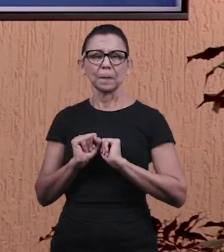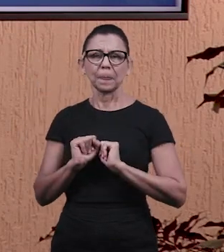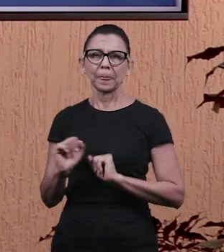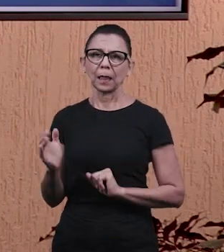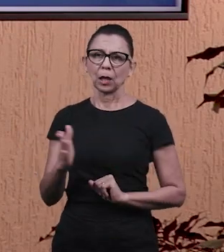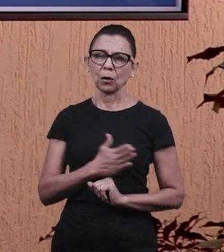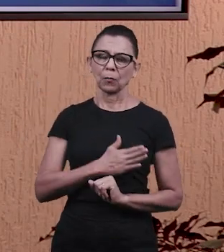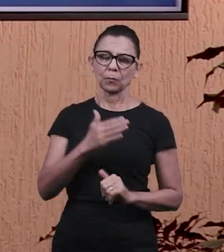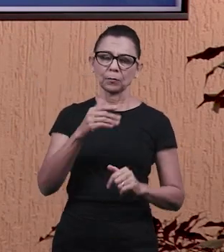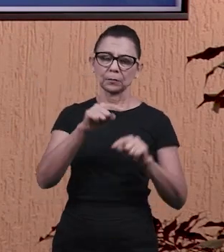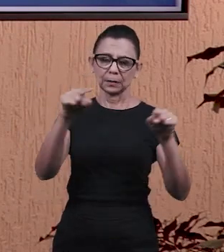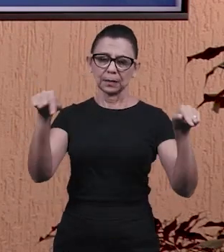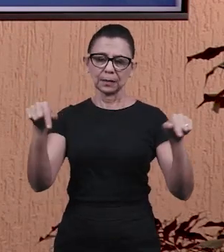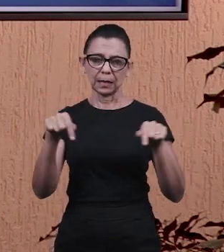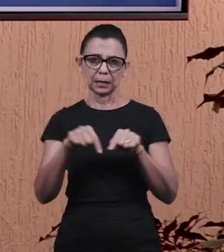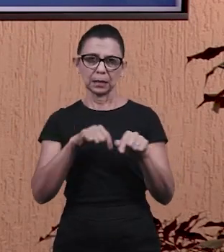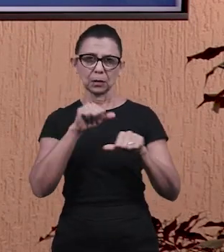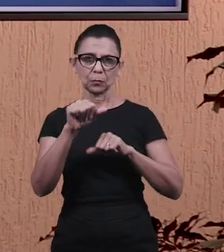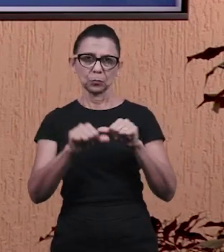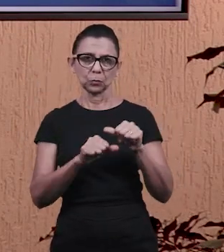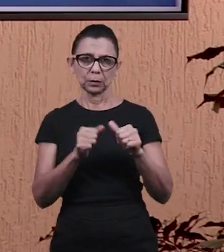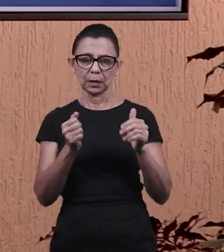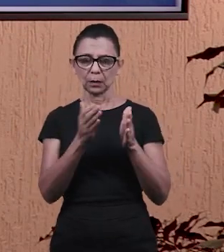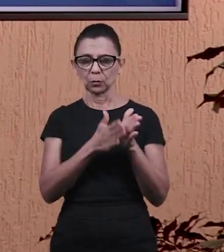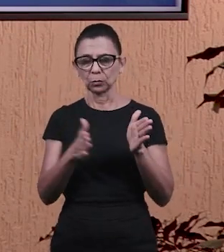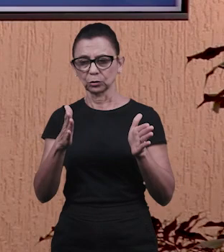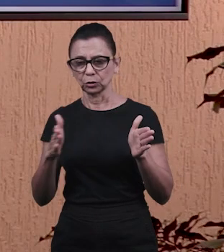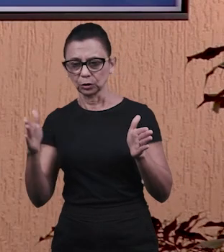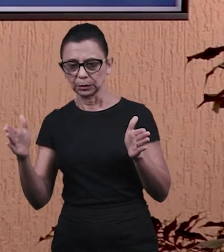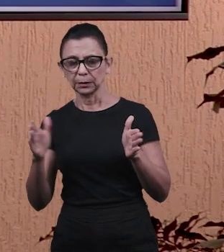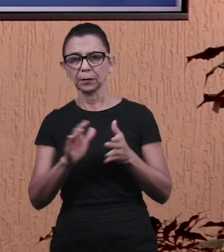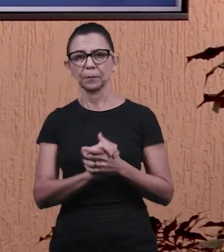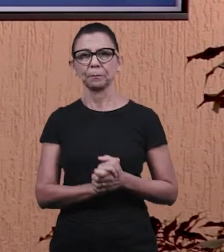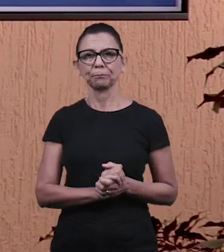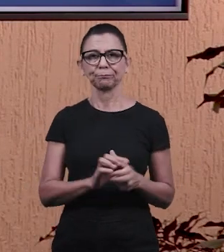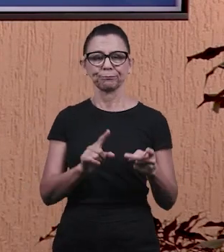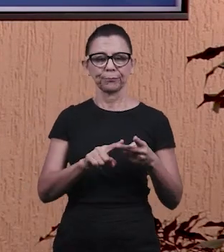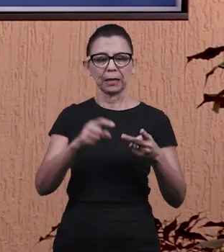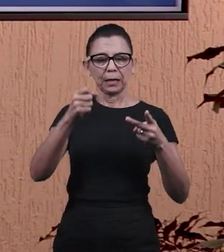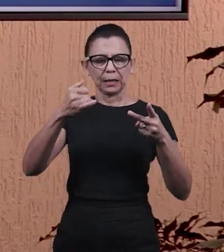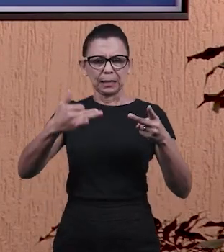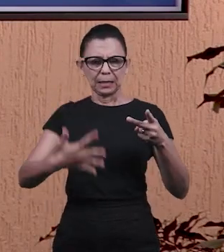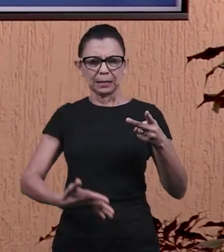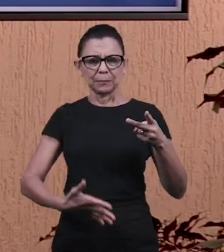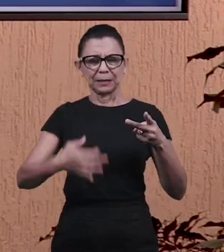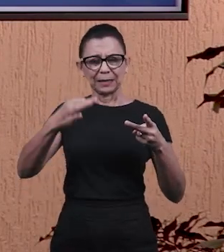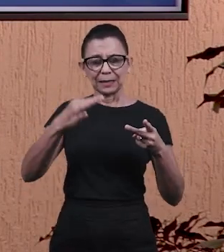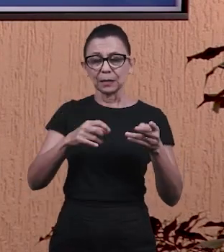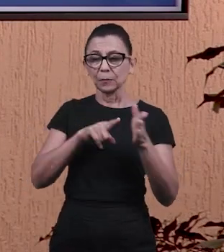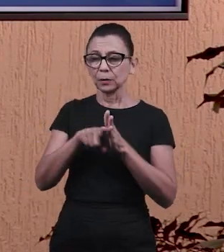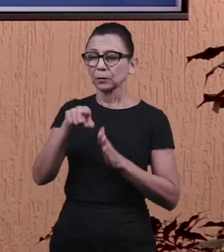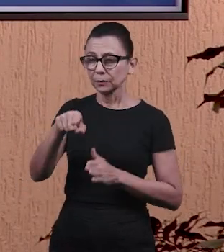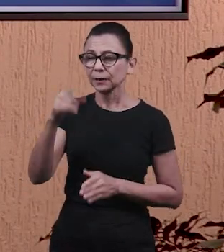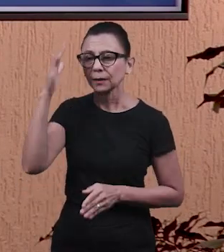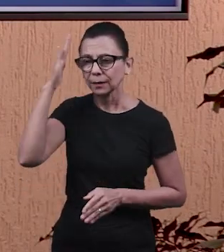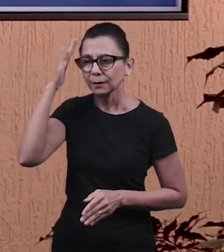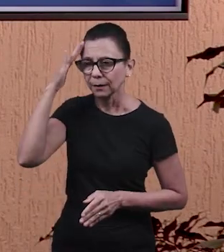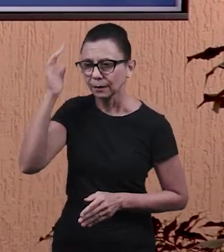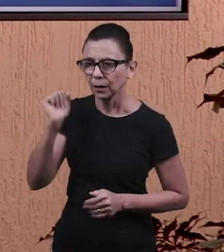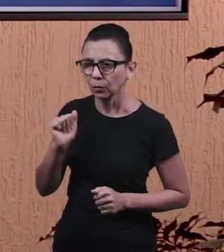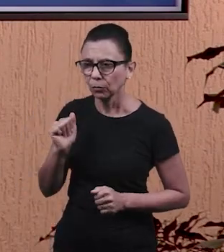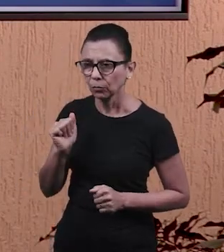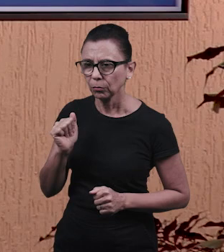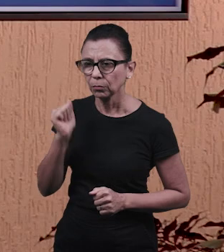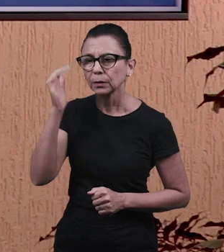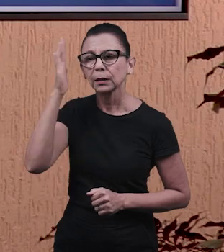должны обязательно наставлять наших детей, упрощать наше объяснение. И также спросить у ребенка,